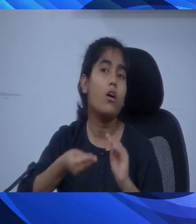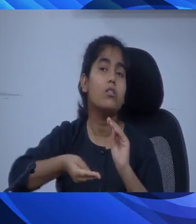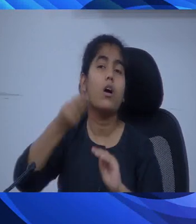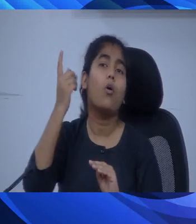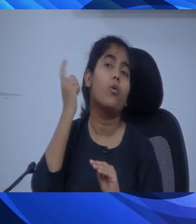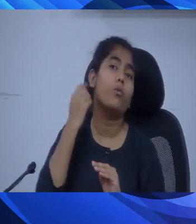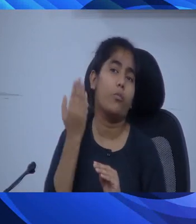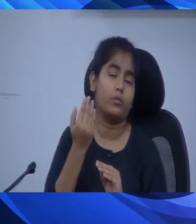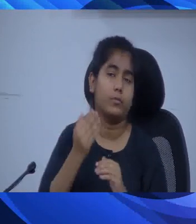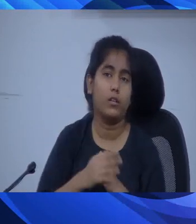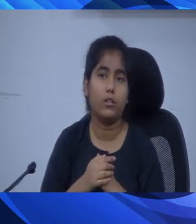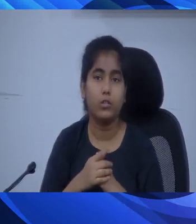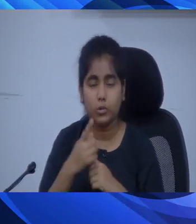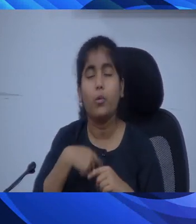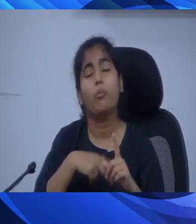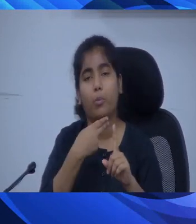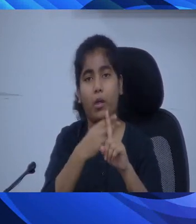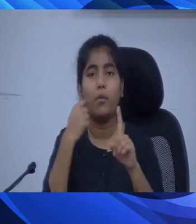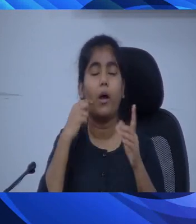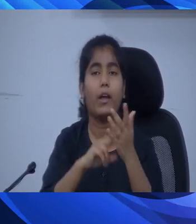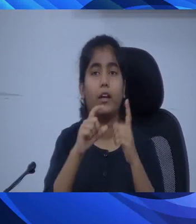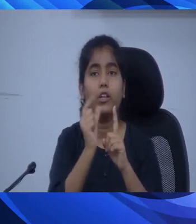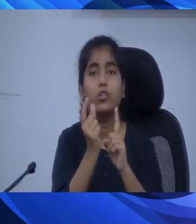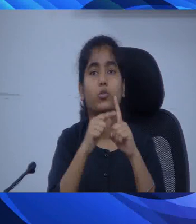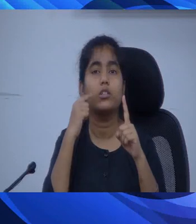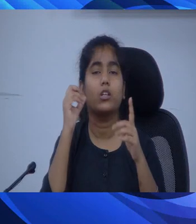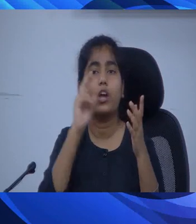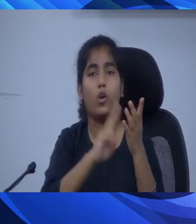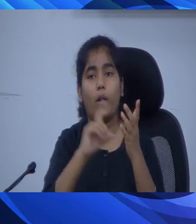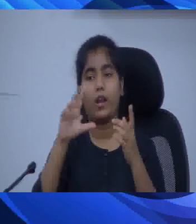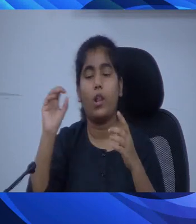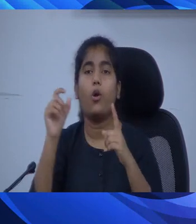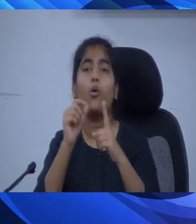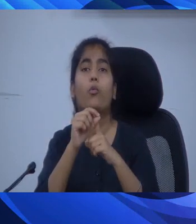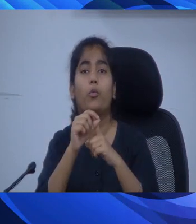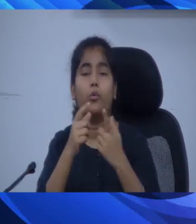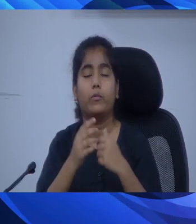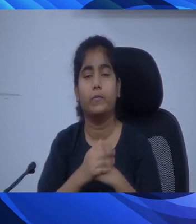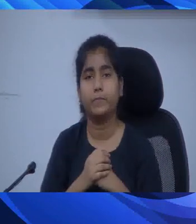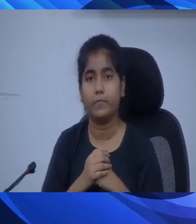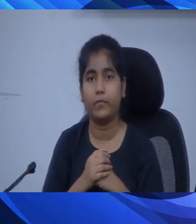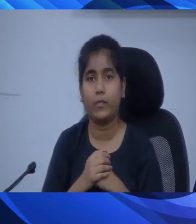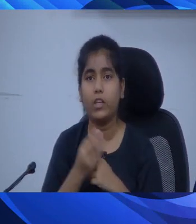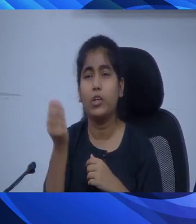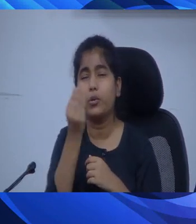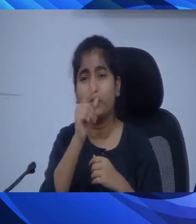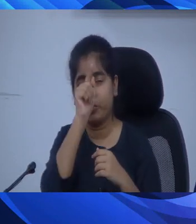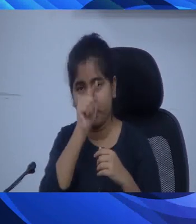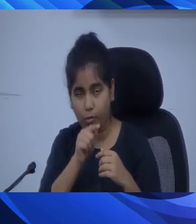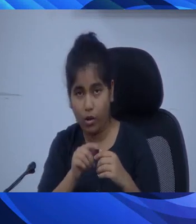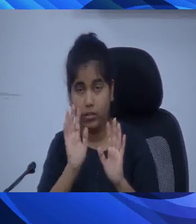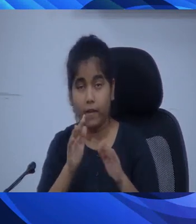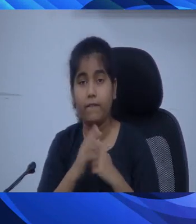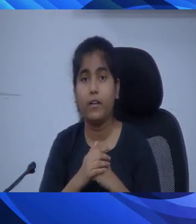उनको दिक्कत है सुनने में, वहां पर आवाज थोड़ा लाउड आती है. सो दैट इज कॉल्ड एन इंडक्शन लूप. तो कई जहां पर भी इंफॉर्मेशन डिसमिनेशन